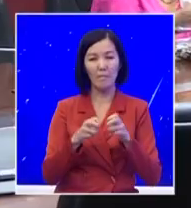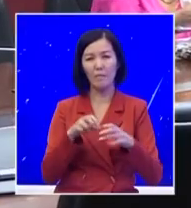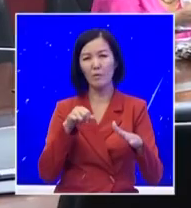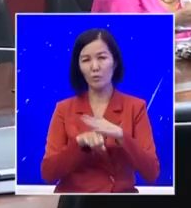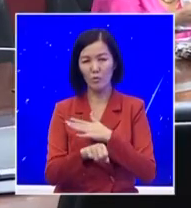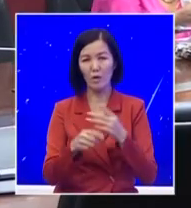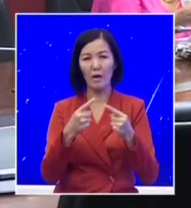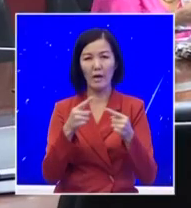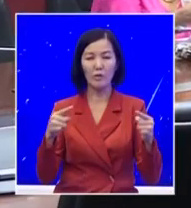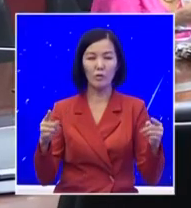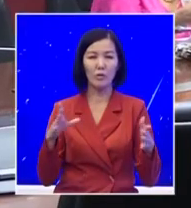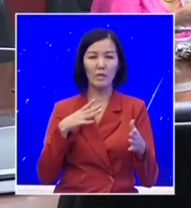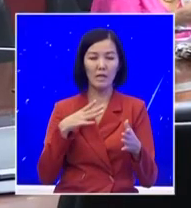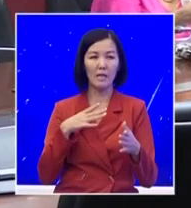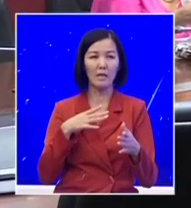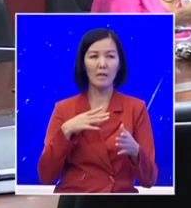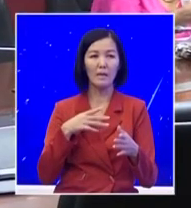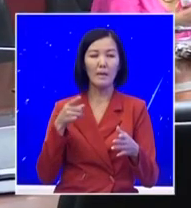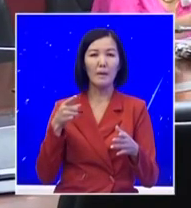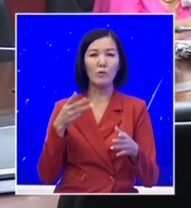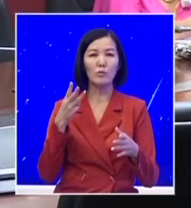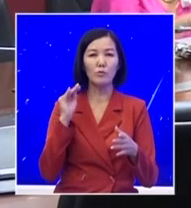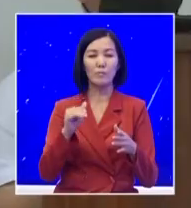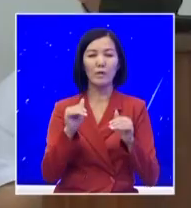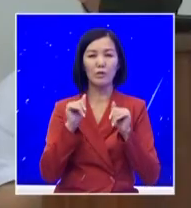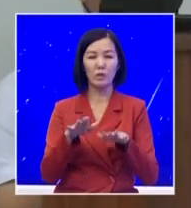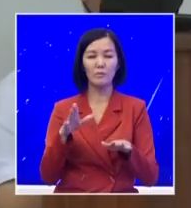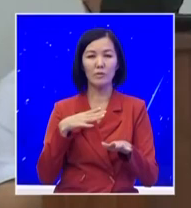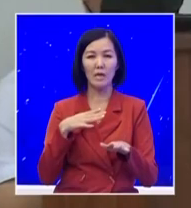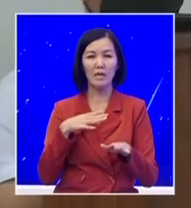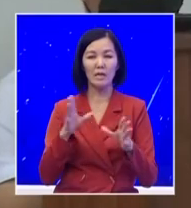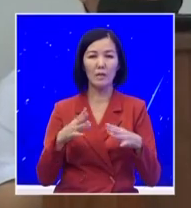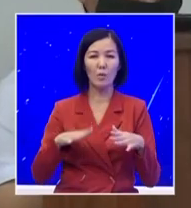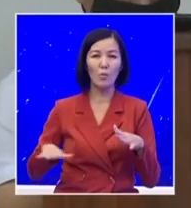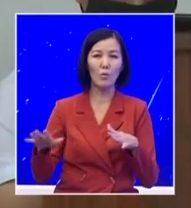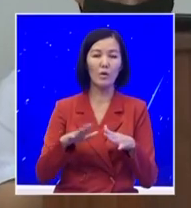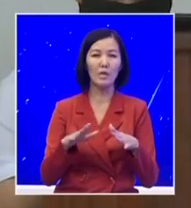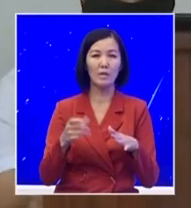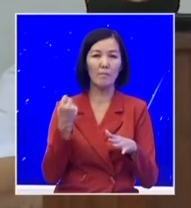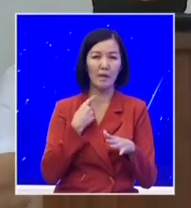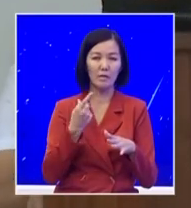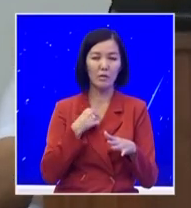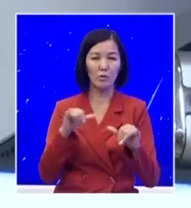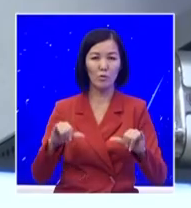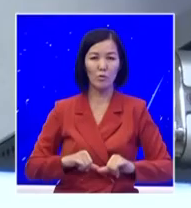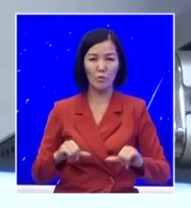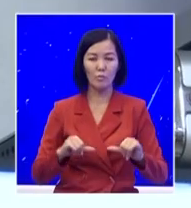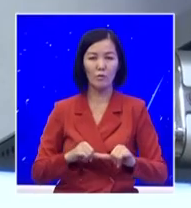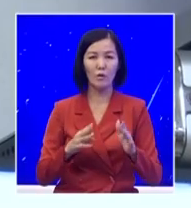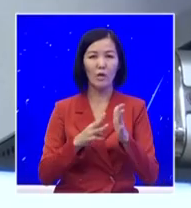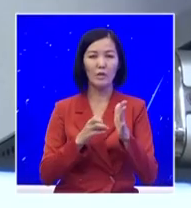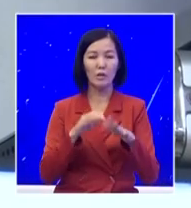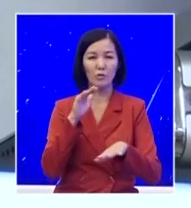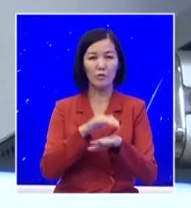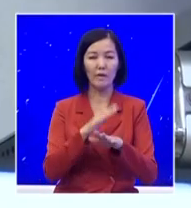тіркеліпті. 1830 шағым қаралып, 3000-ға жуық шешім шығарылды. Сондай-ақ, өңірде мас күйінде жасалатын құқық бұзушылықтың 800-ден аса